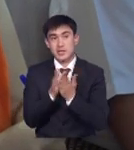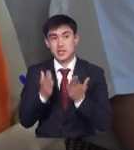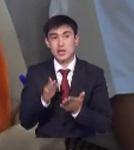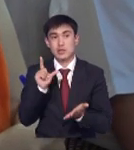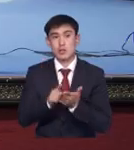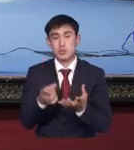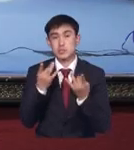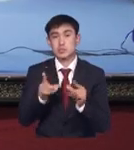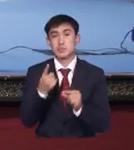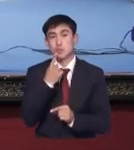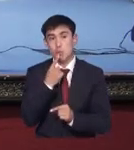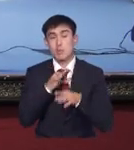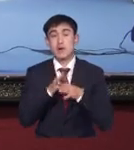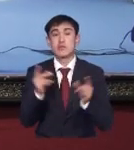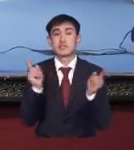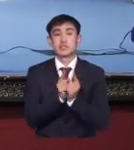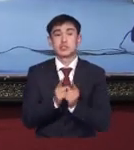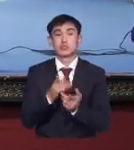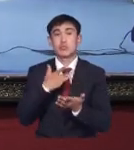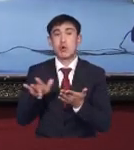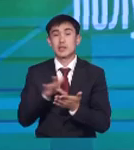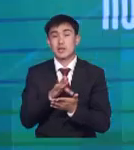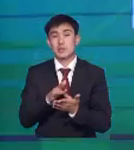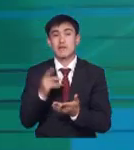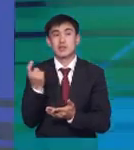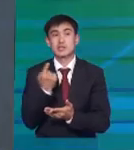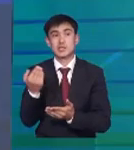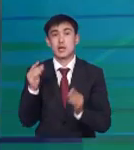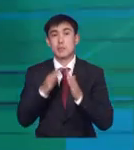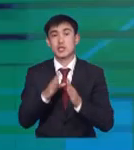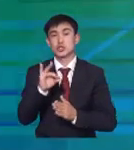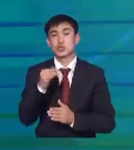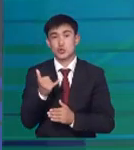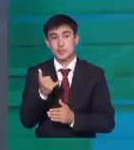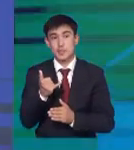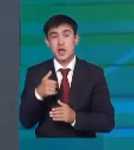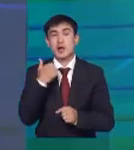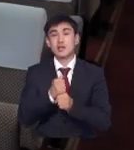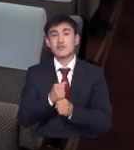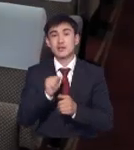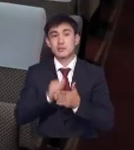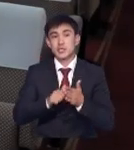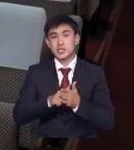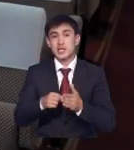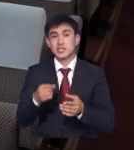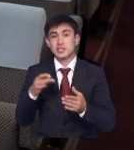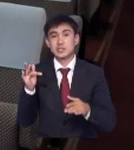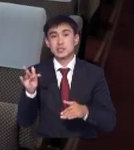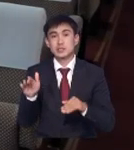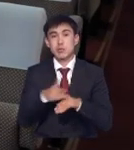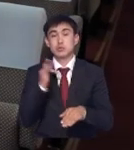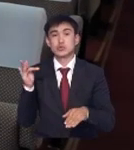налогах простым языком провёл встречу с бухгалтерами и владельцами компании тсу главный принцип эксперта добросовестно